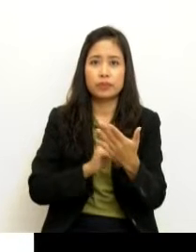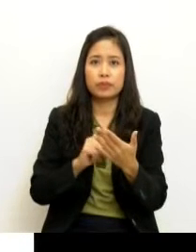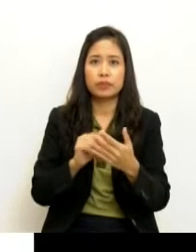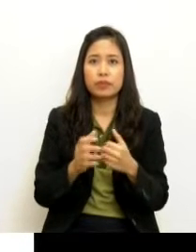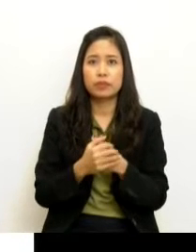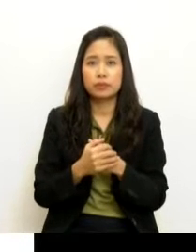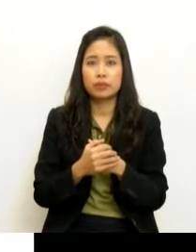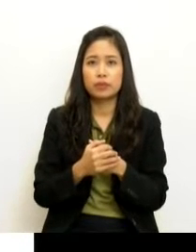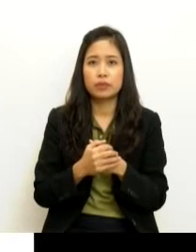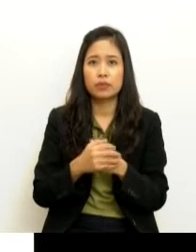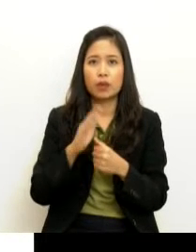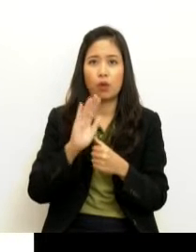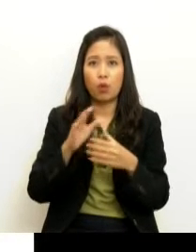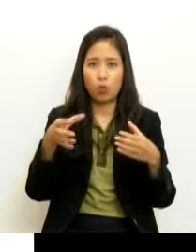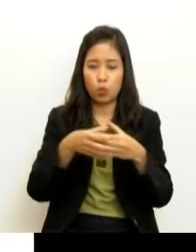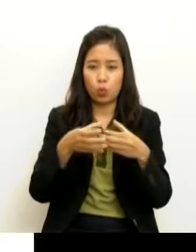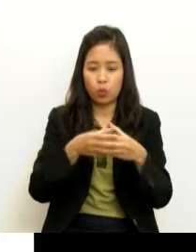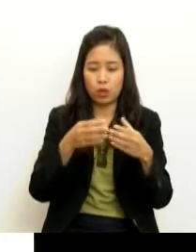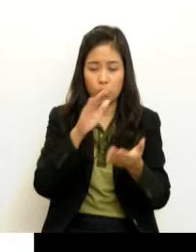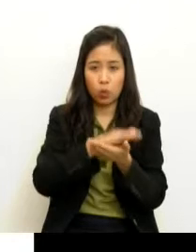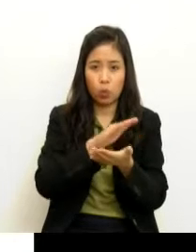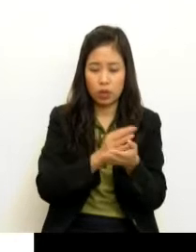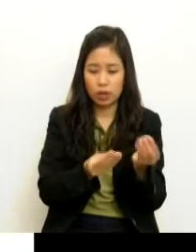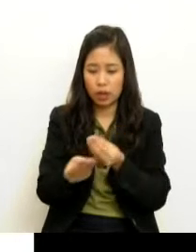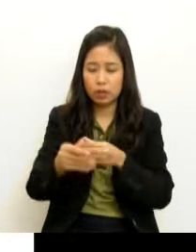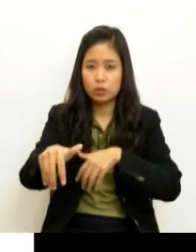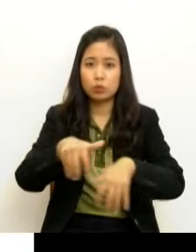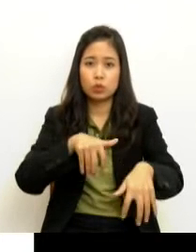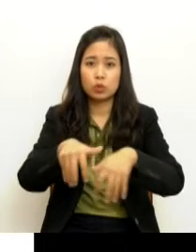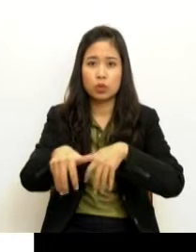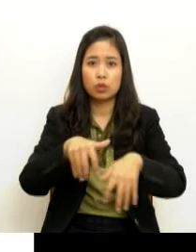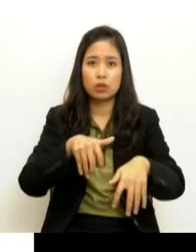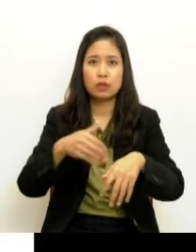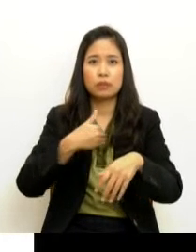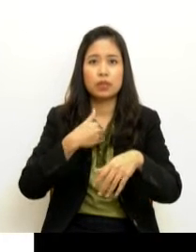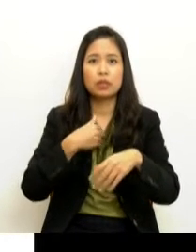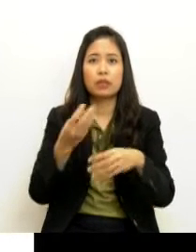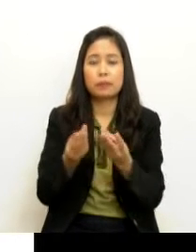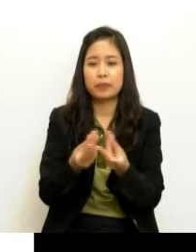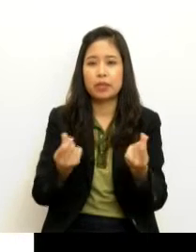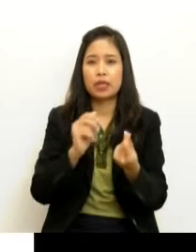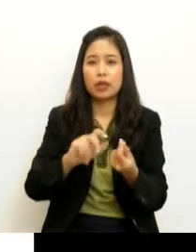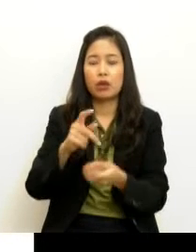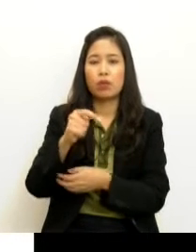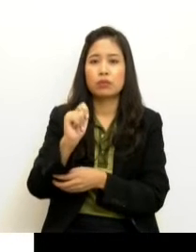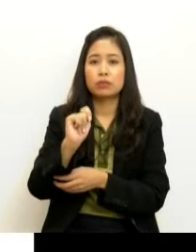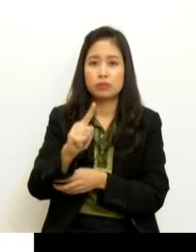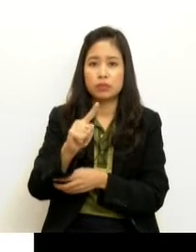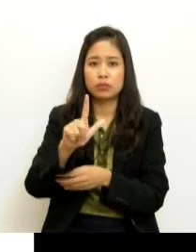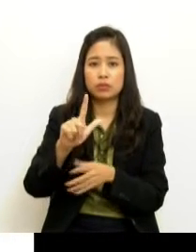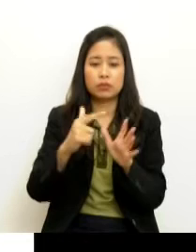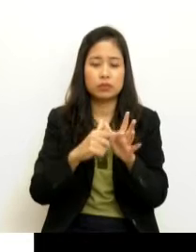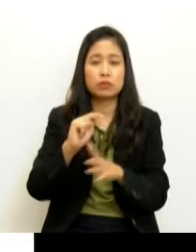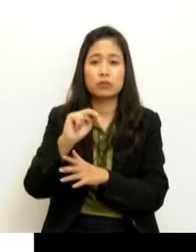ดีของชุมชนแล้วก็จะมีรถรับส่งตั้งแต่โรงเรียนพารานะครับนะครับลงมาจนถึ